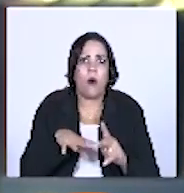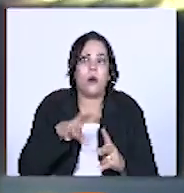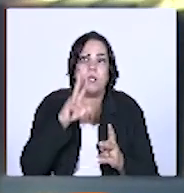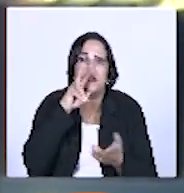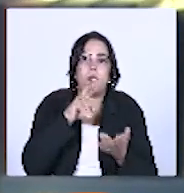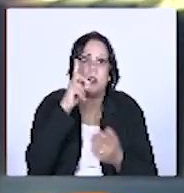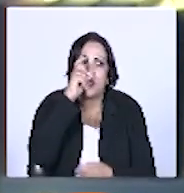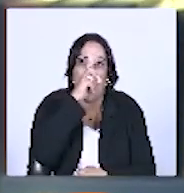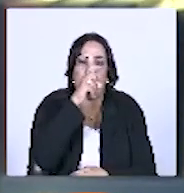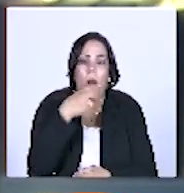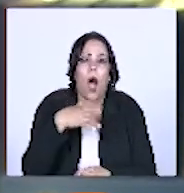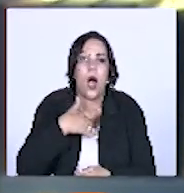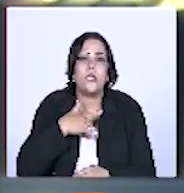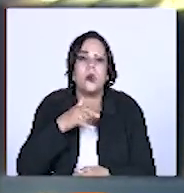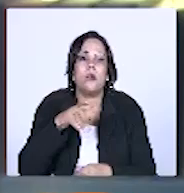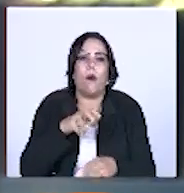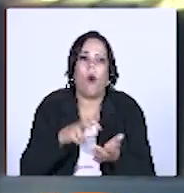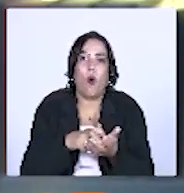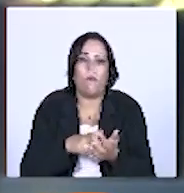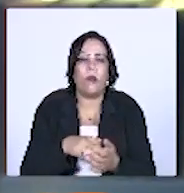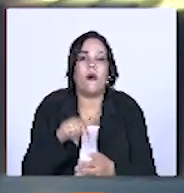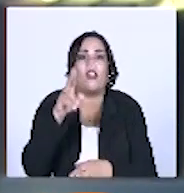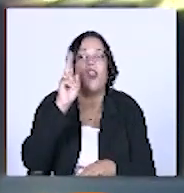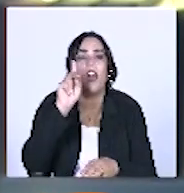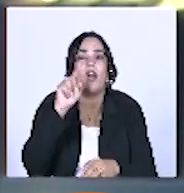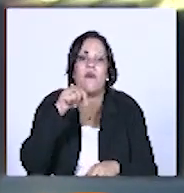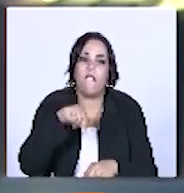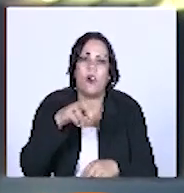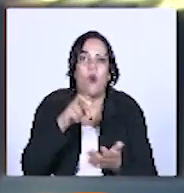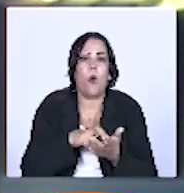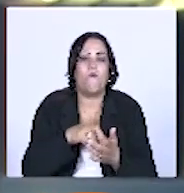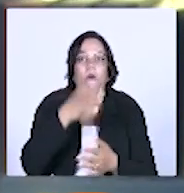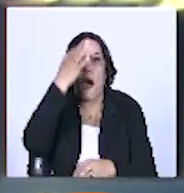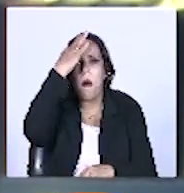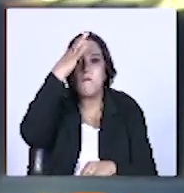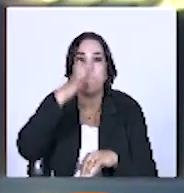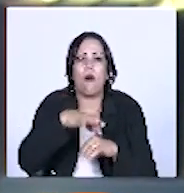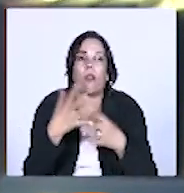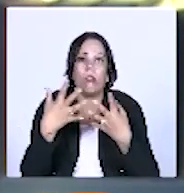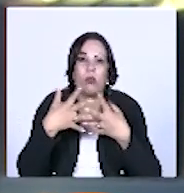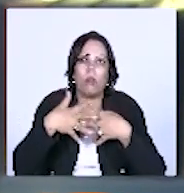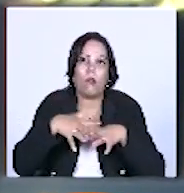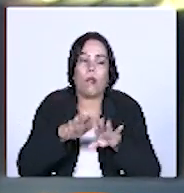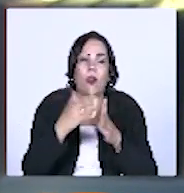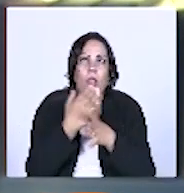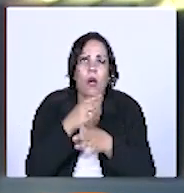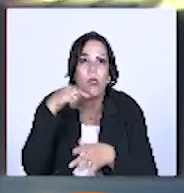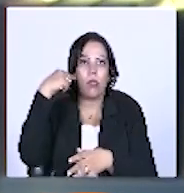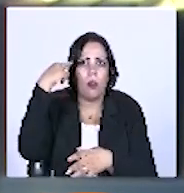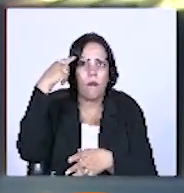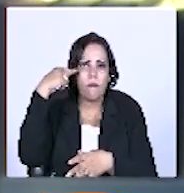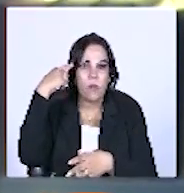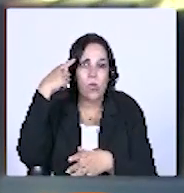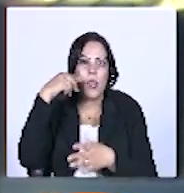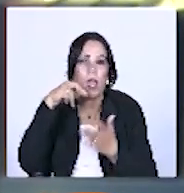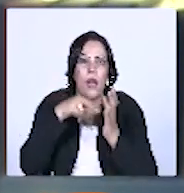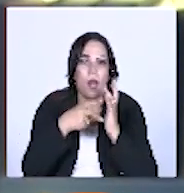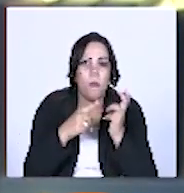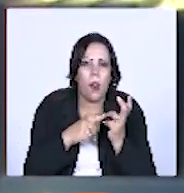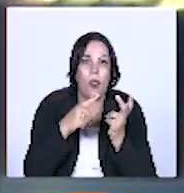بالخوف لكن في خوف مرضي يعني ناس بتنسق مخاوف في اهانها او